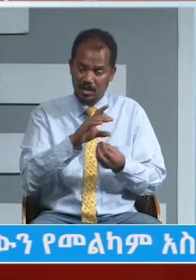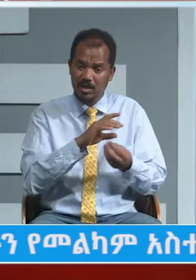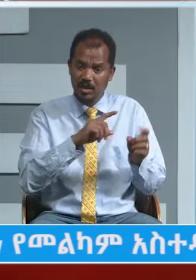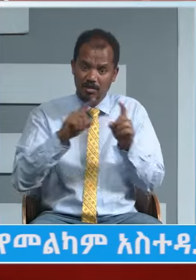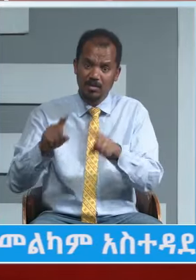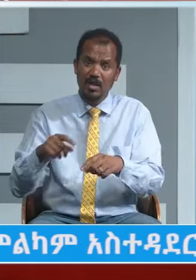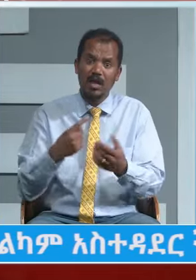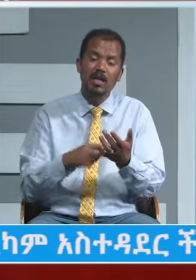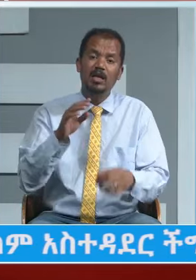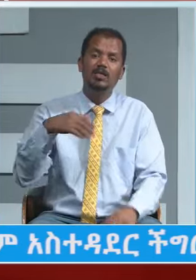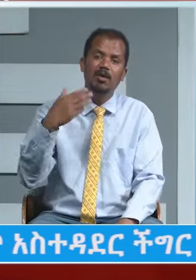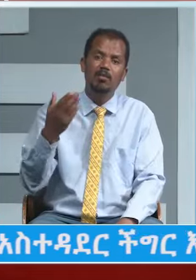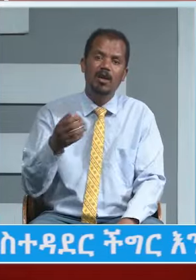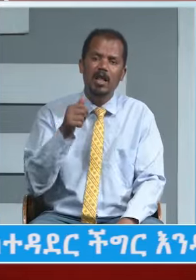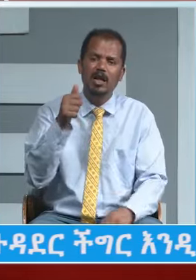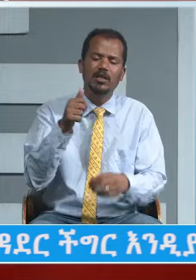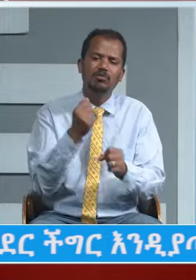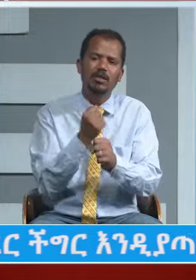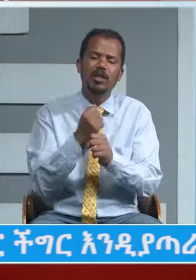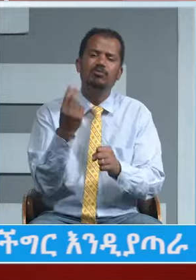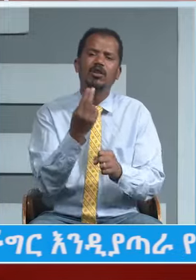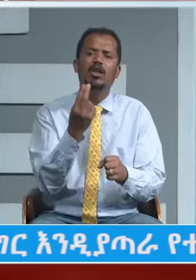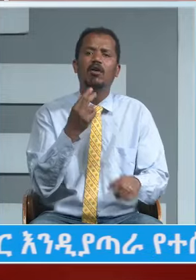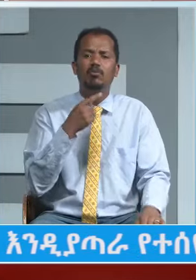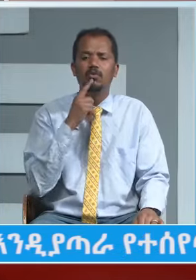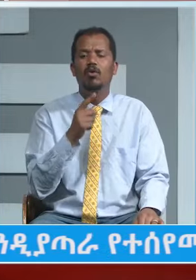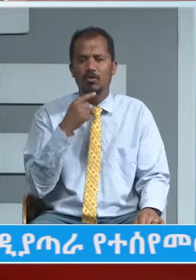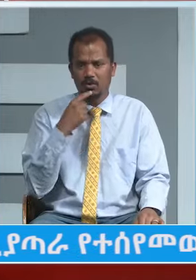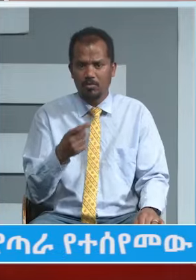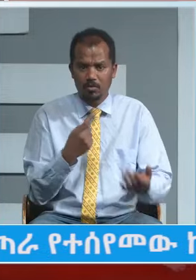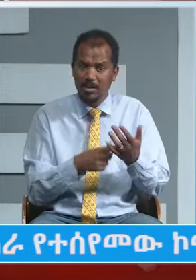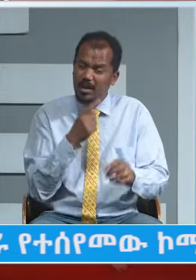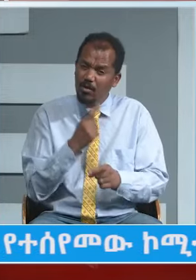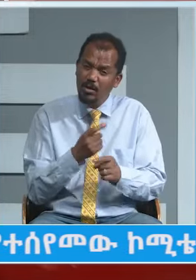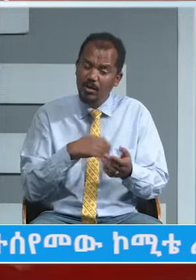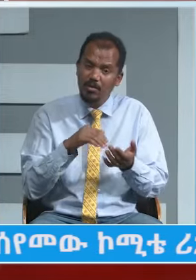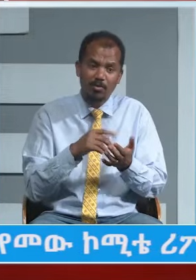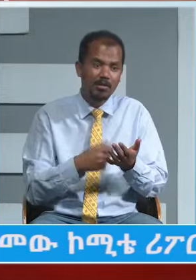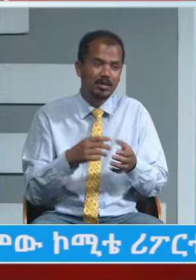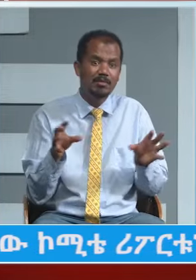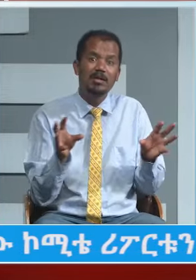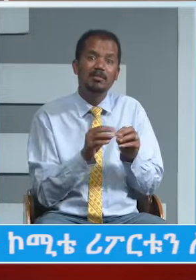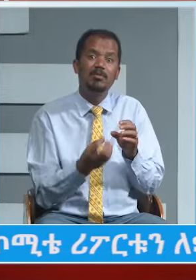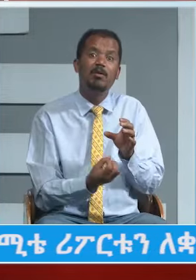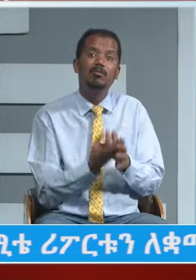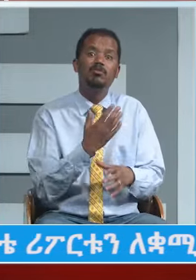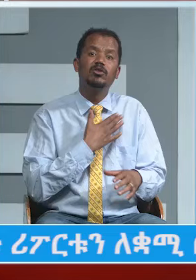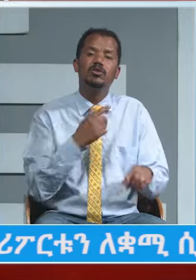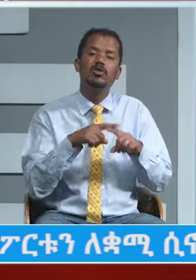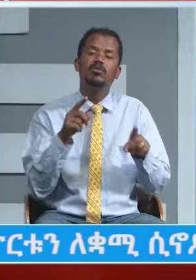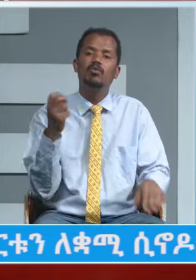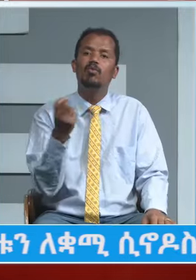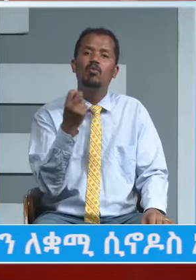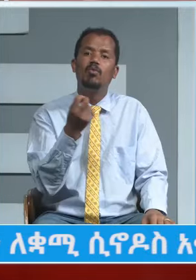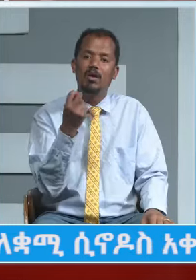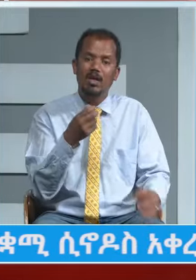ትሬጀሪ ይወርዳል፣ 60% ደግሞ ገቢ ሰብስባቸው ተጠቀሙ ነው አሰራሩ። እና በዛው ልክ ደግሞ ያው ገቢ መሰብሰቢያ ምንጮቻችን ልዩ